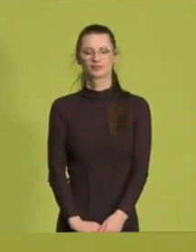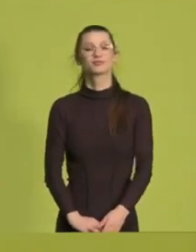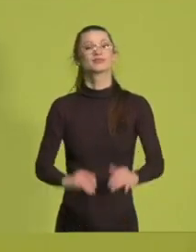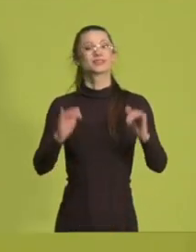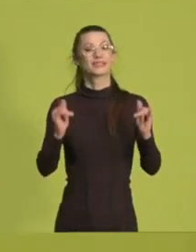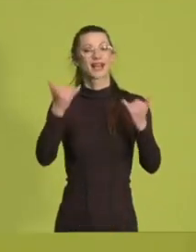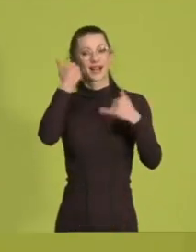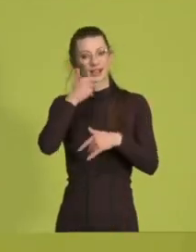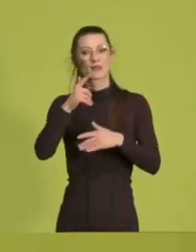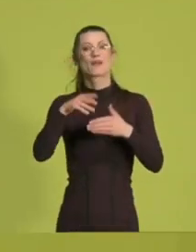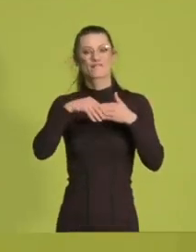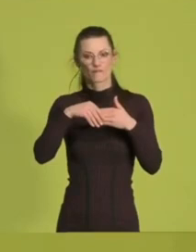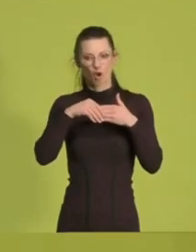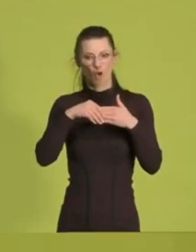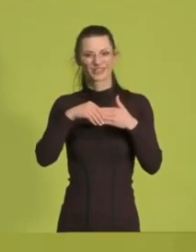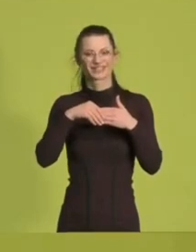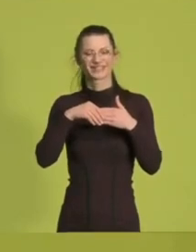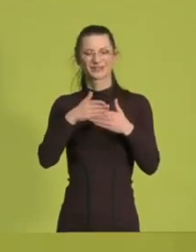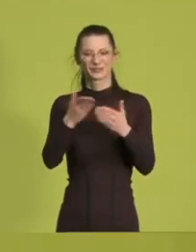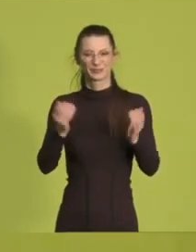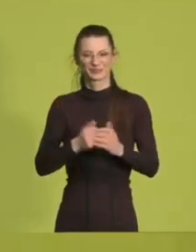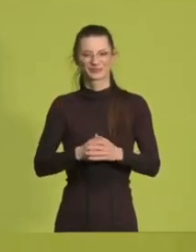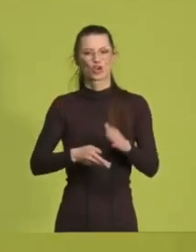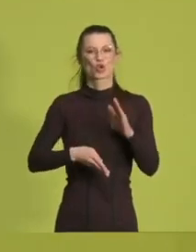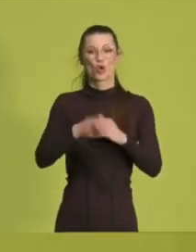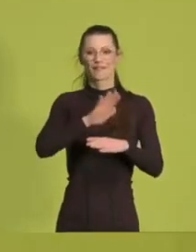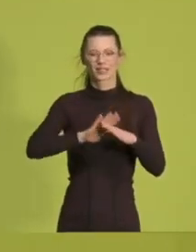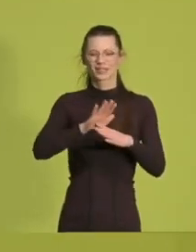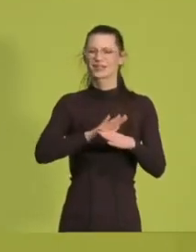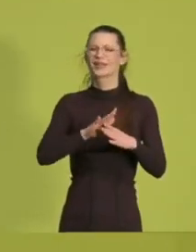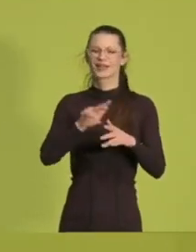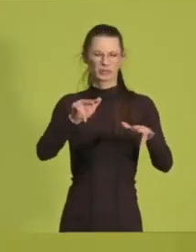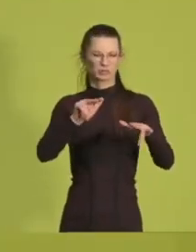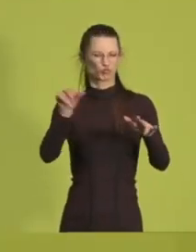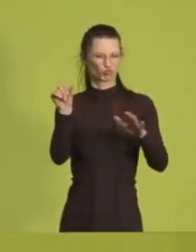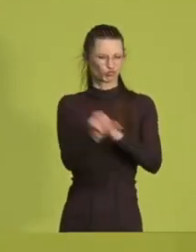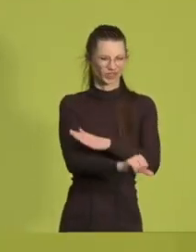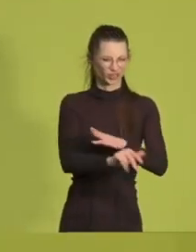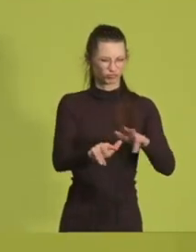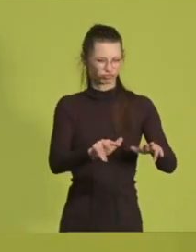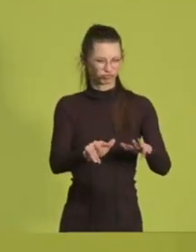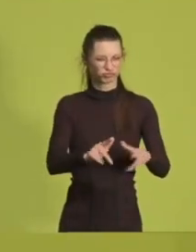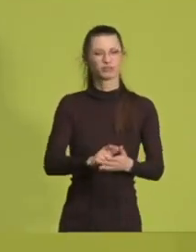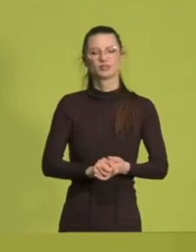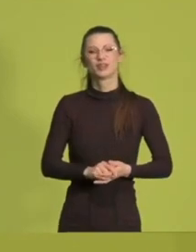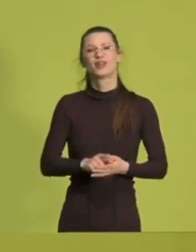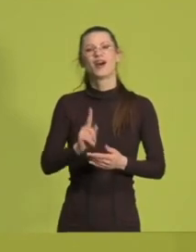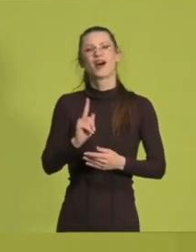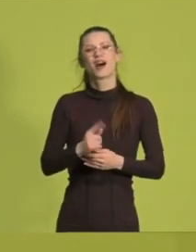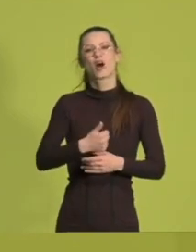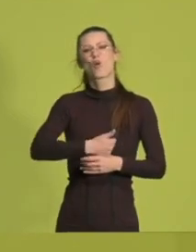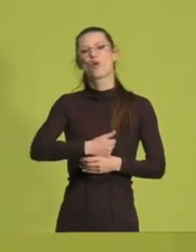Ja, liebe Freundinnen und Freunde, NRW wird schlecht regiert. Und nicht nur das, als